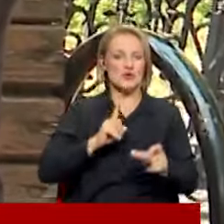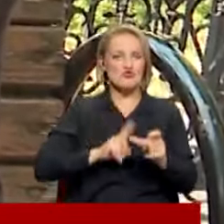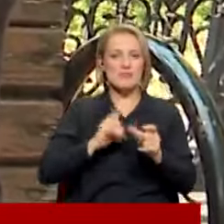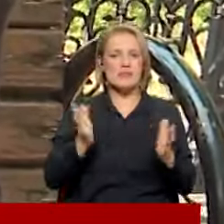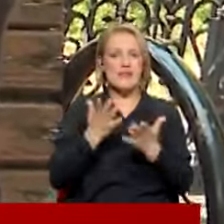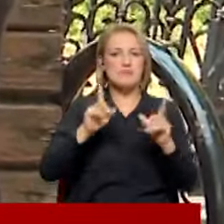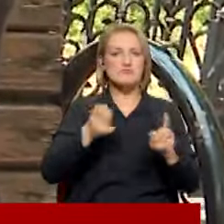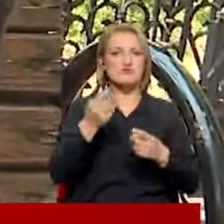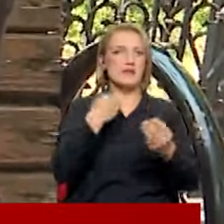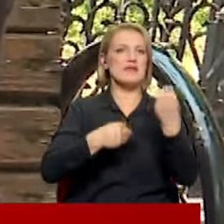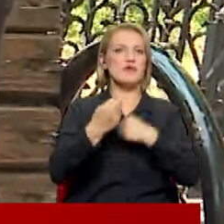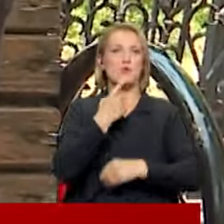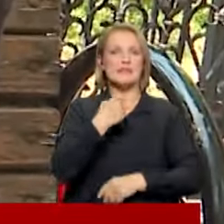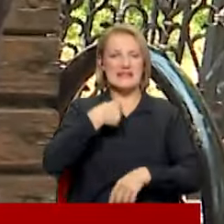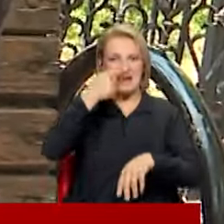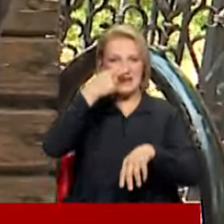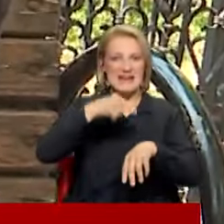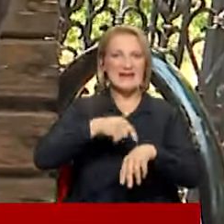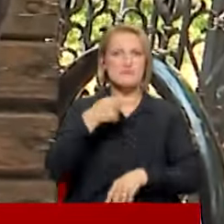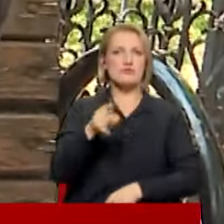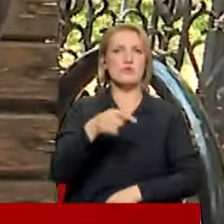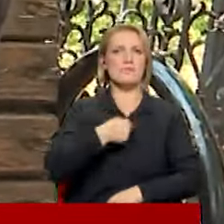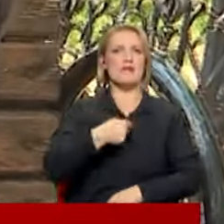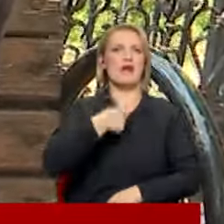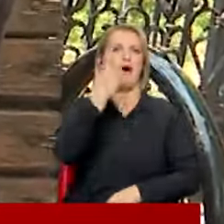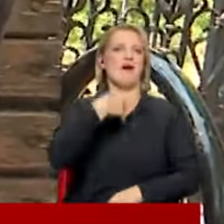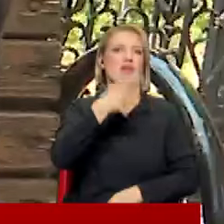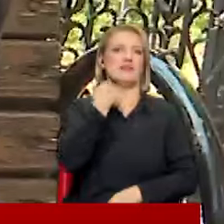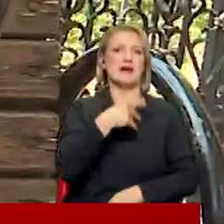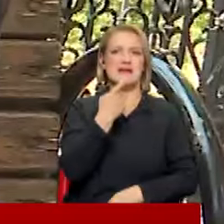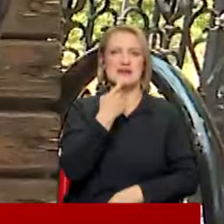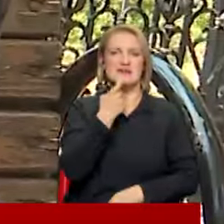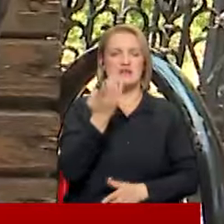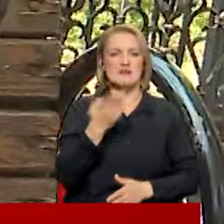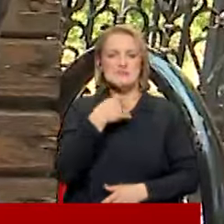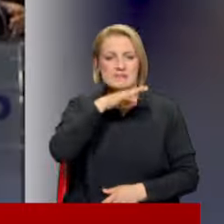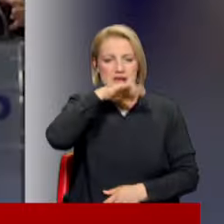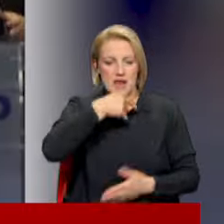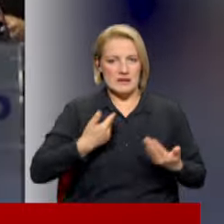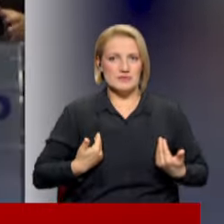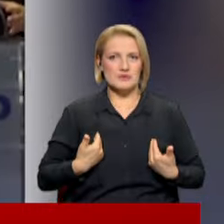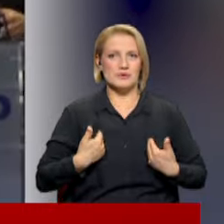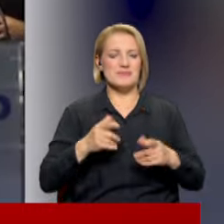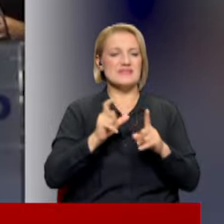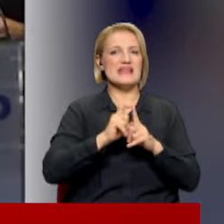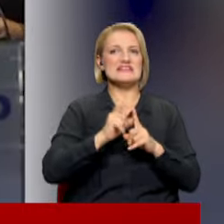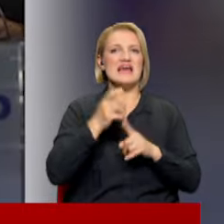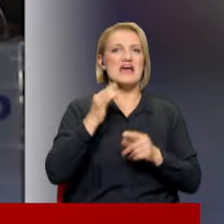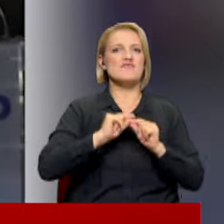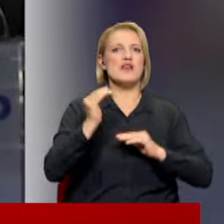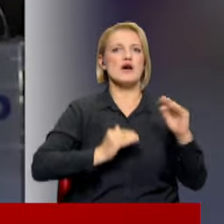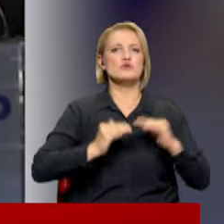ne bulursam yiyorum dedi. İnanın bu beni ağlattı. Yaşlarımız artık sona geldi. Dezenflasyon